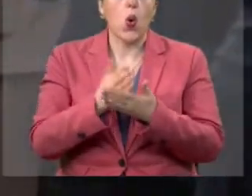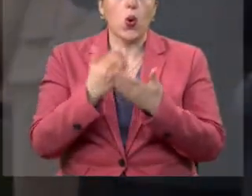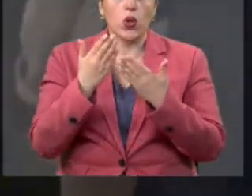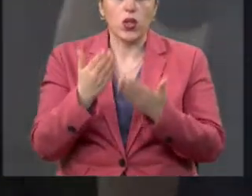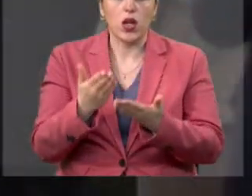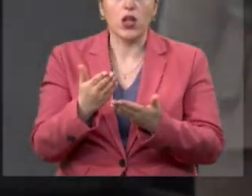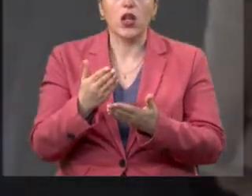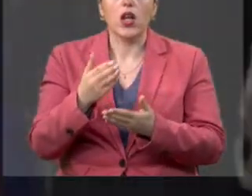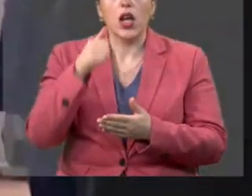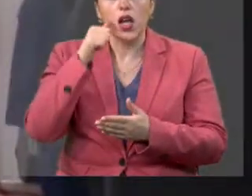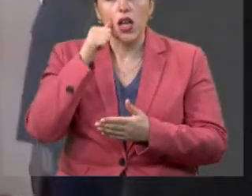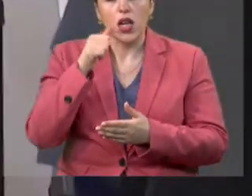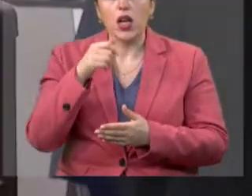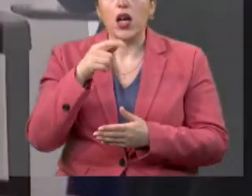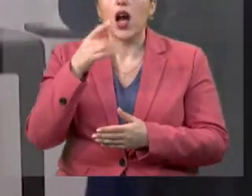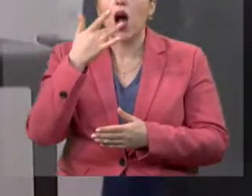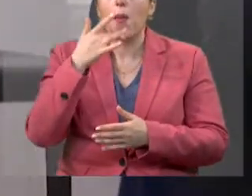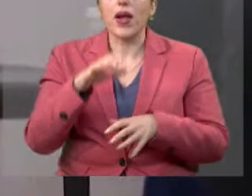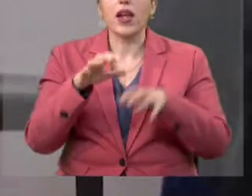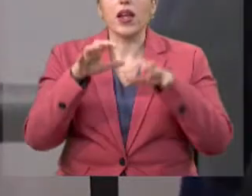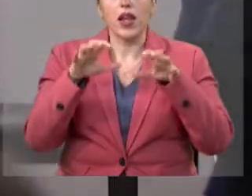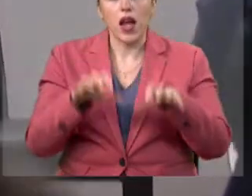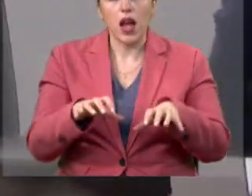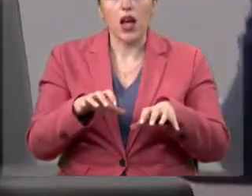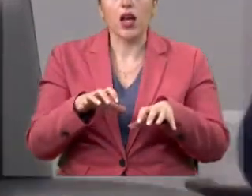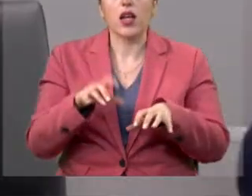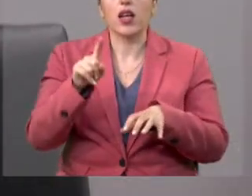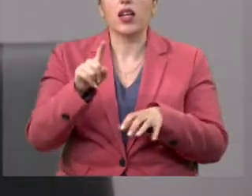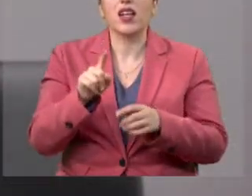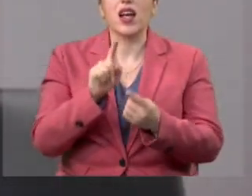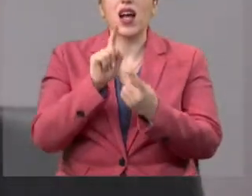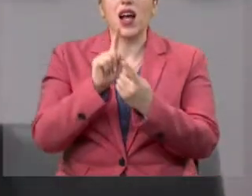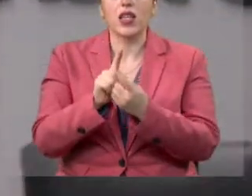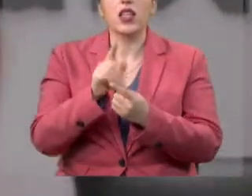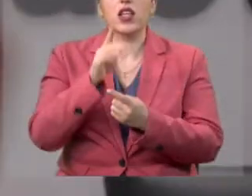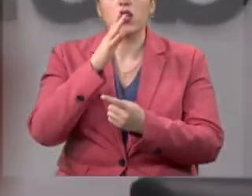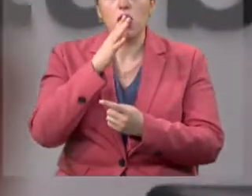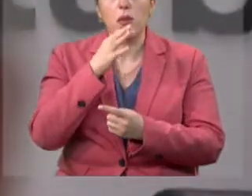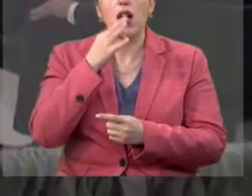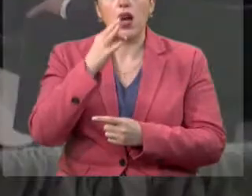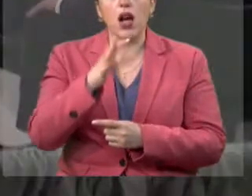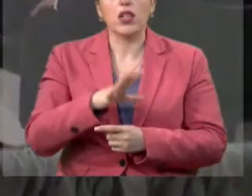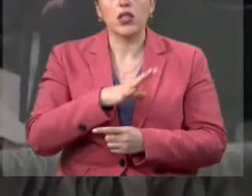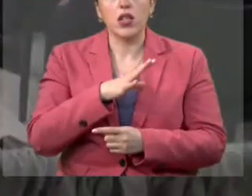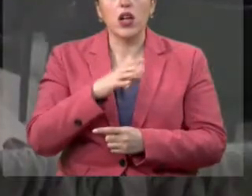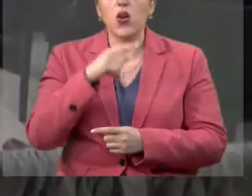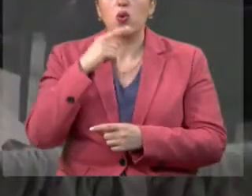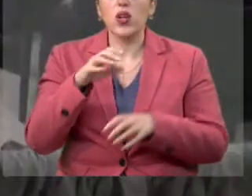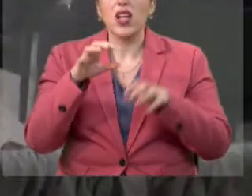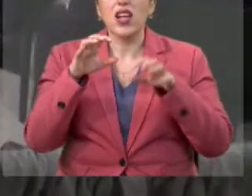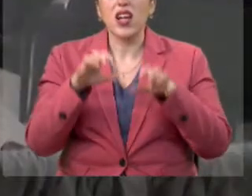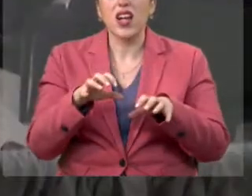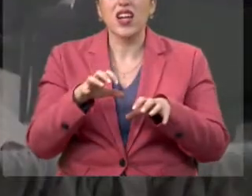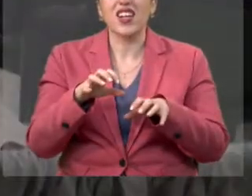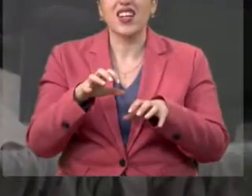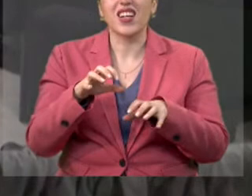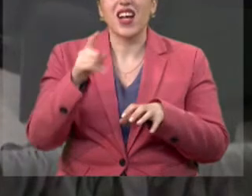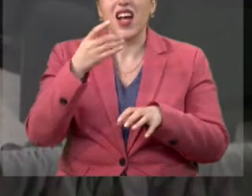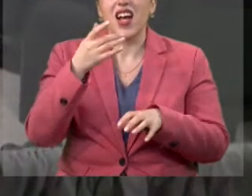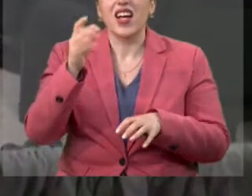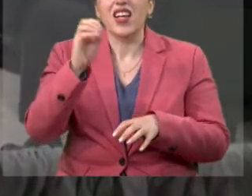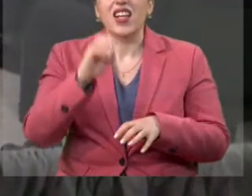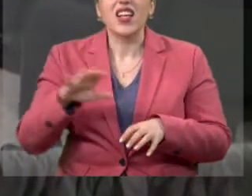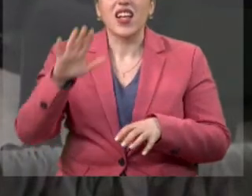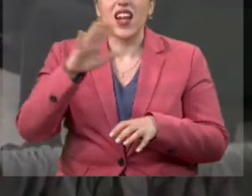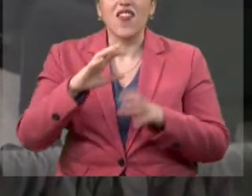Ջո Բայդենը երեկ Վաշինգտոնում բիզնեսի ներկայացուցիչների հետ հանդիպմանը հավելել է, որ Պուտինը թերագնահատել է արևմտյան աշխարհի